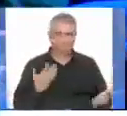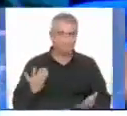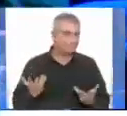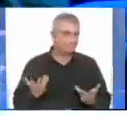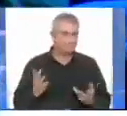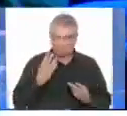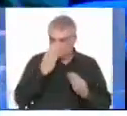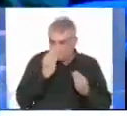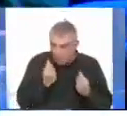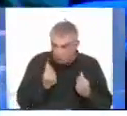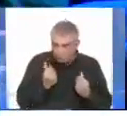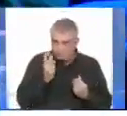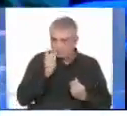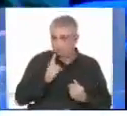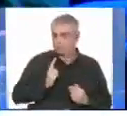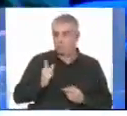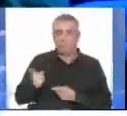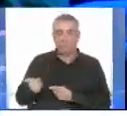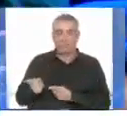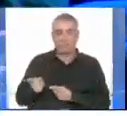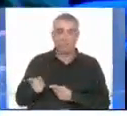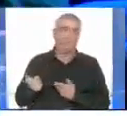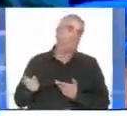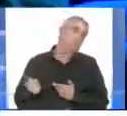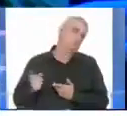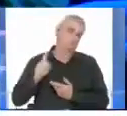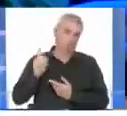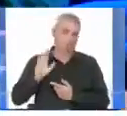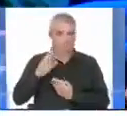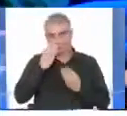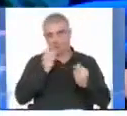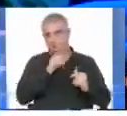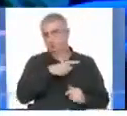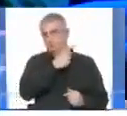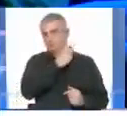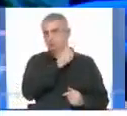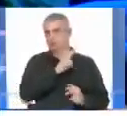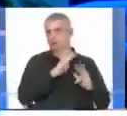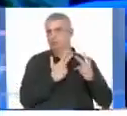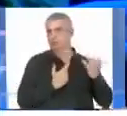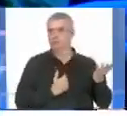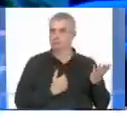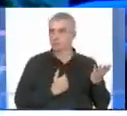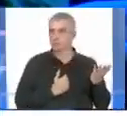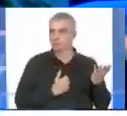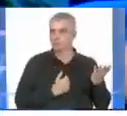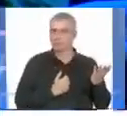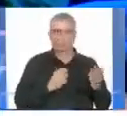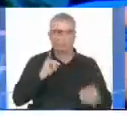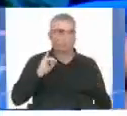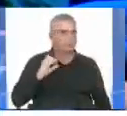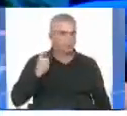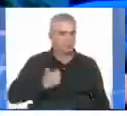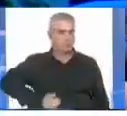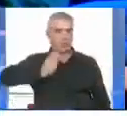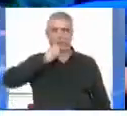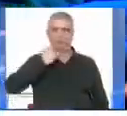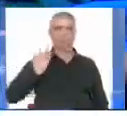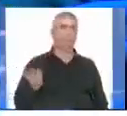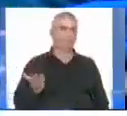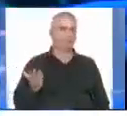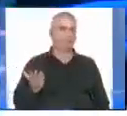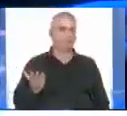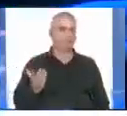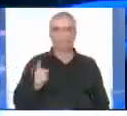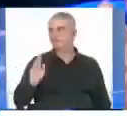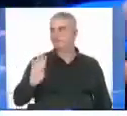אם חושדים באיש פרטי, אז אולי צריך לחשוד גם באיש ציבור. יוסי כהן הוא ראש המוסד. אבל זה לא